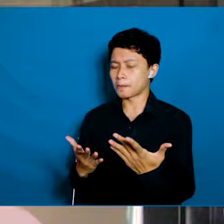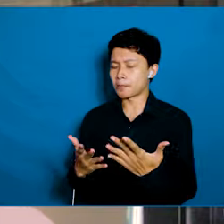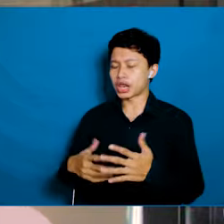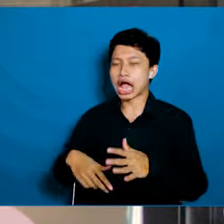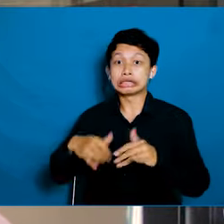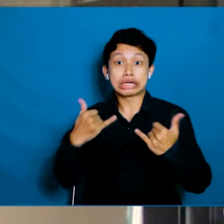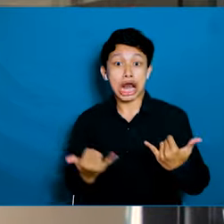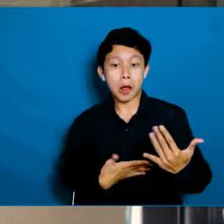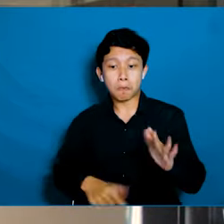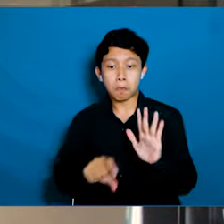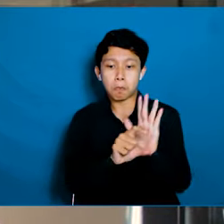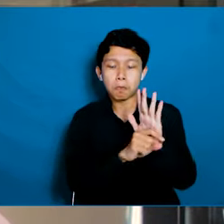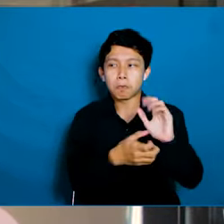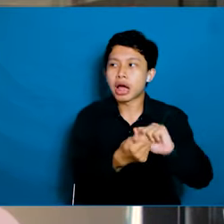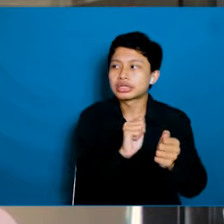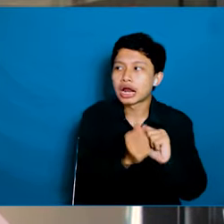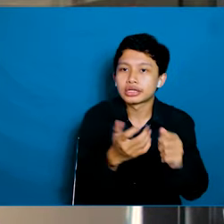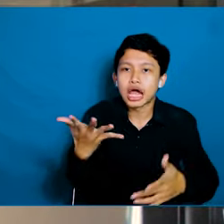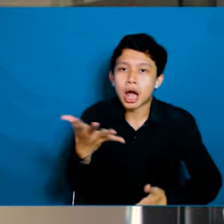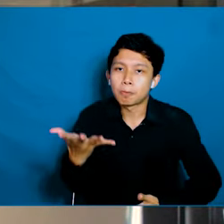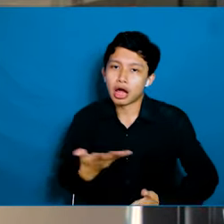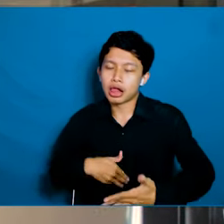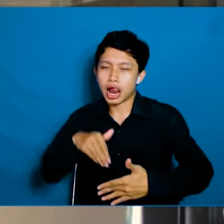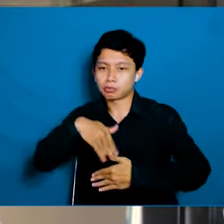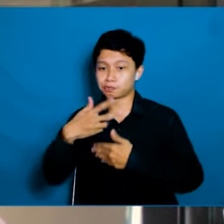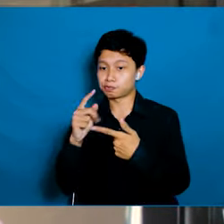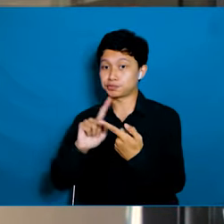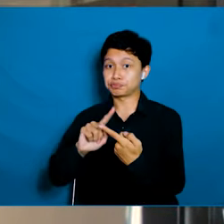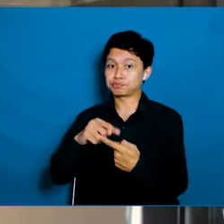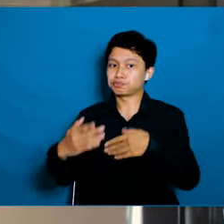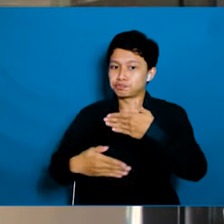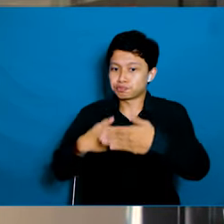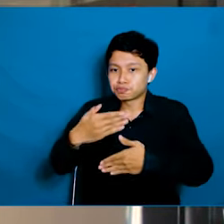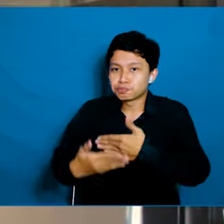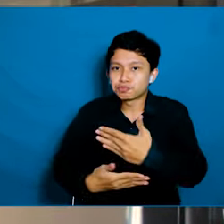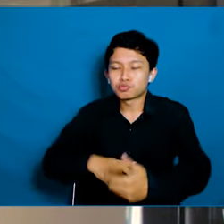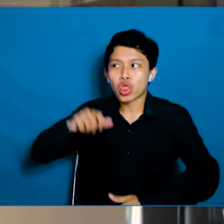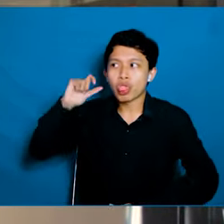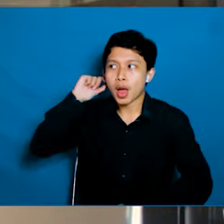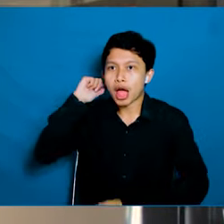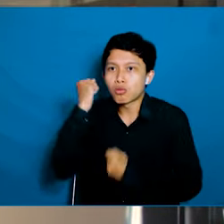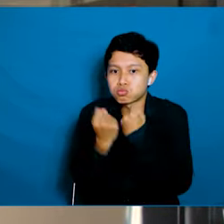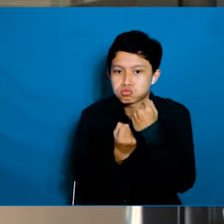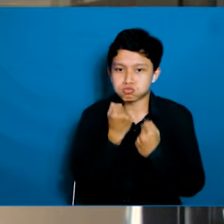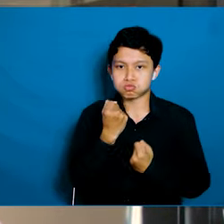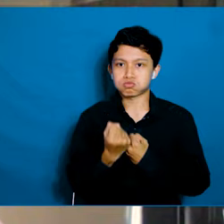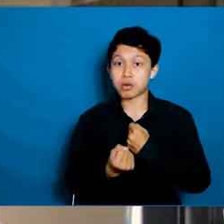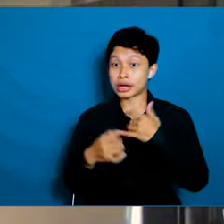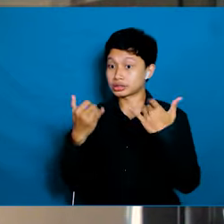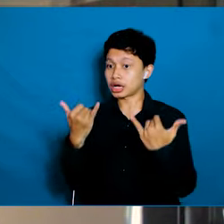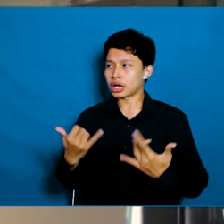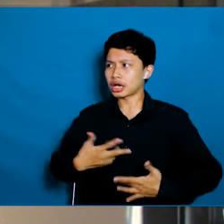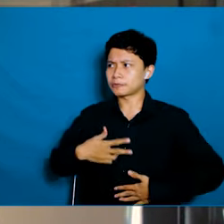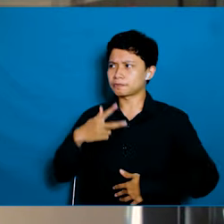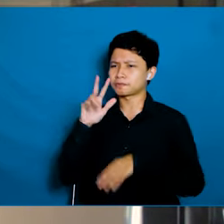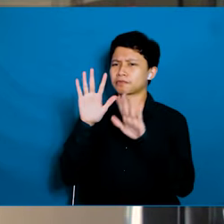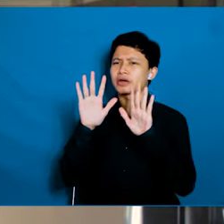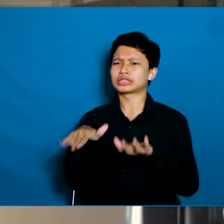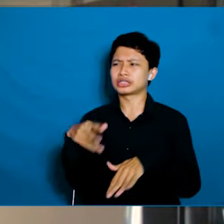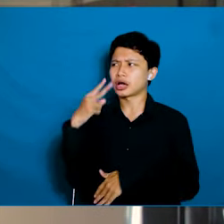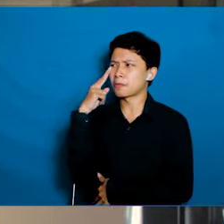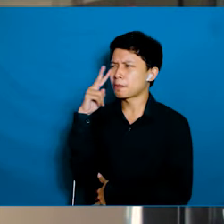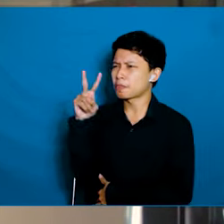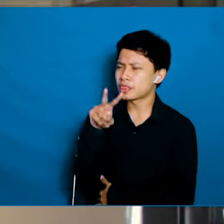lagi. Nah, persoalannya kawan-kawan yang bergerak di pergerakan perempuan ini, kita masih